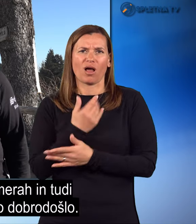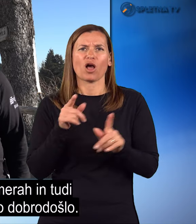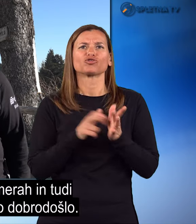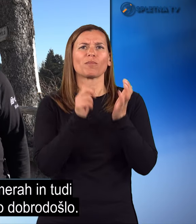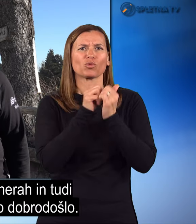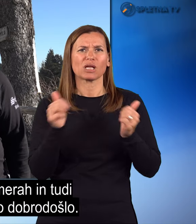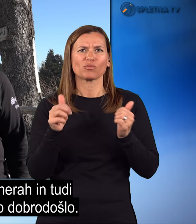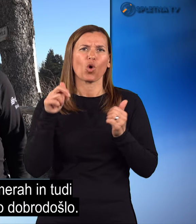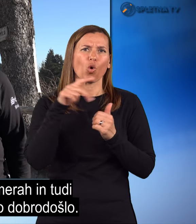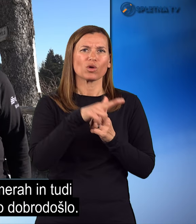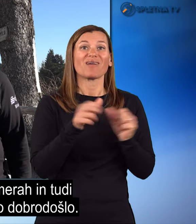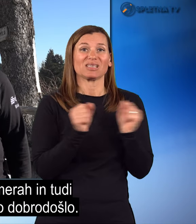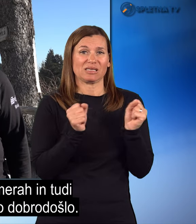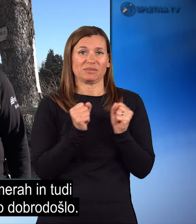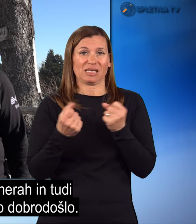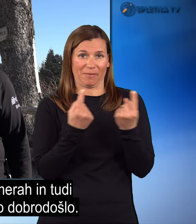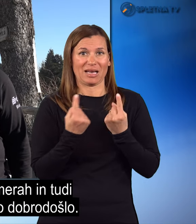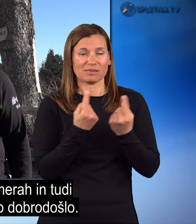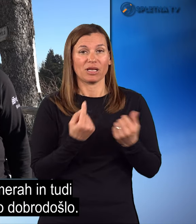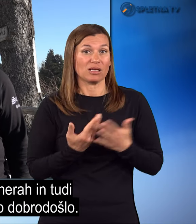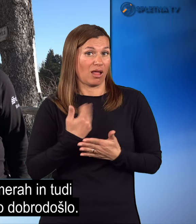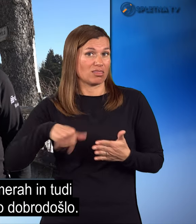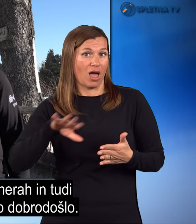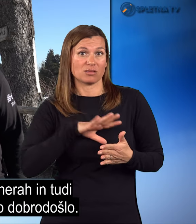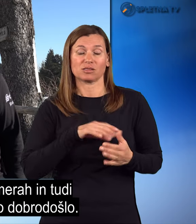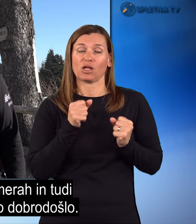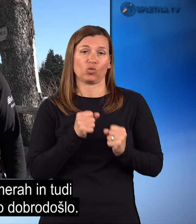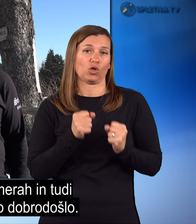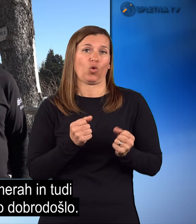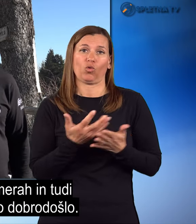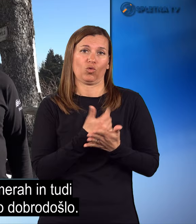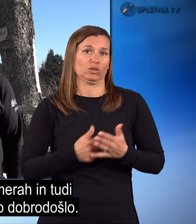v zimskih razmerah in tudi za nas je to zelo, zelo dobro došlo.